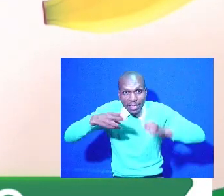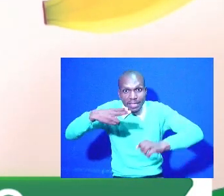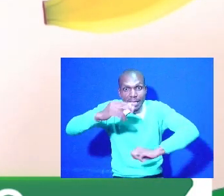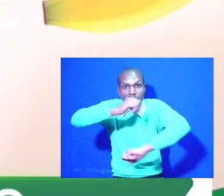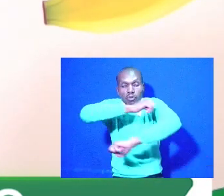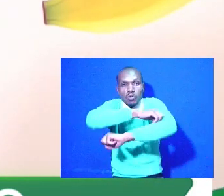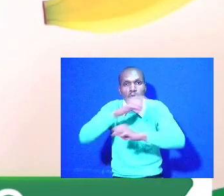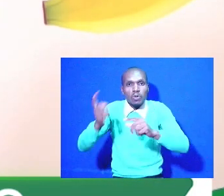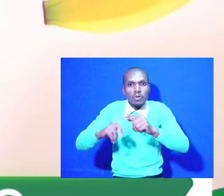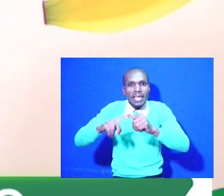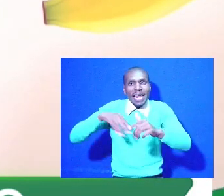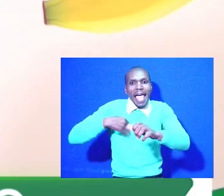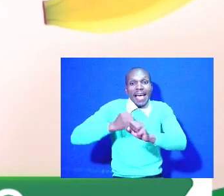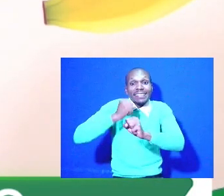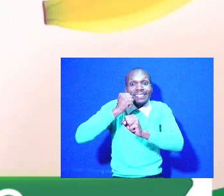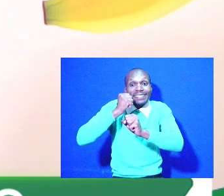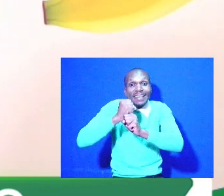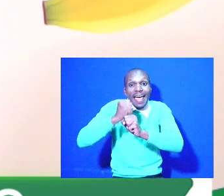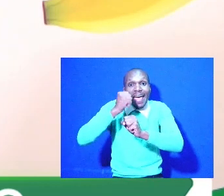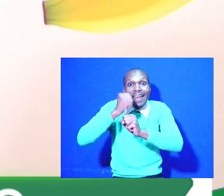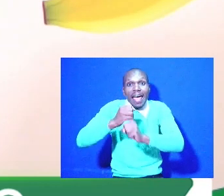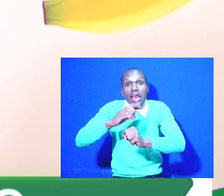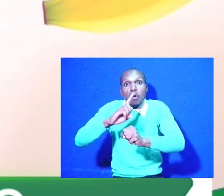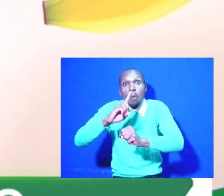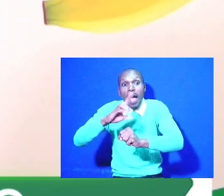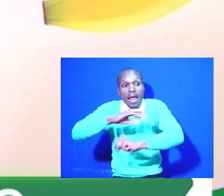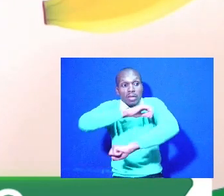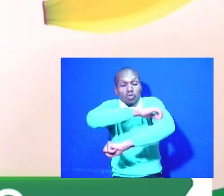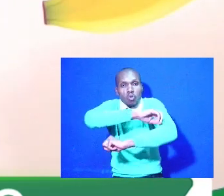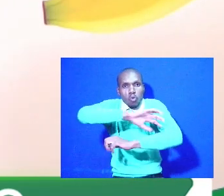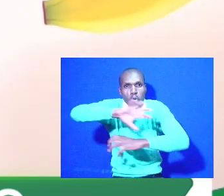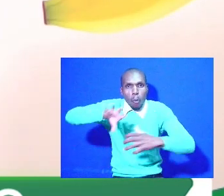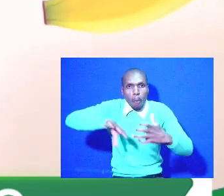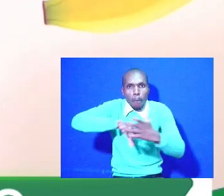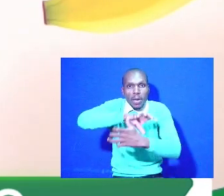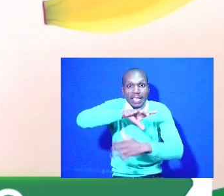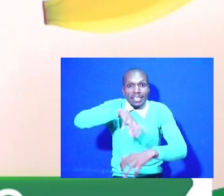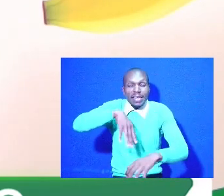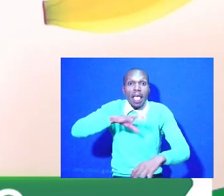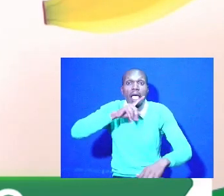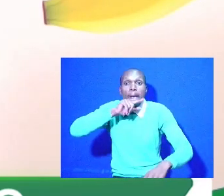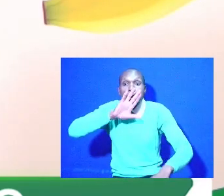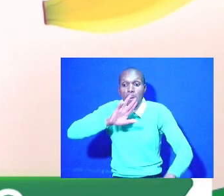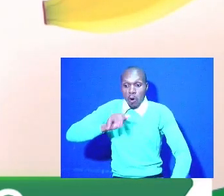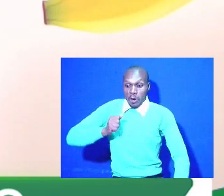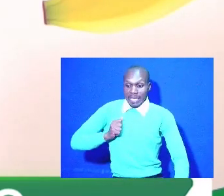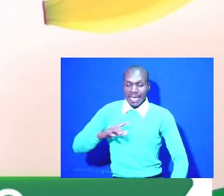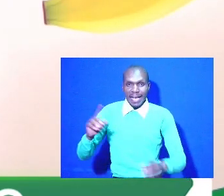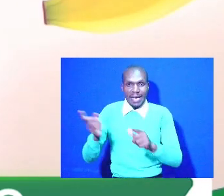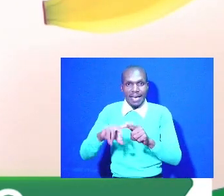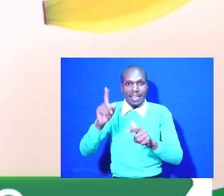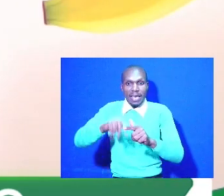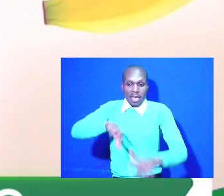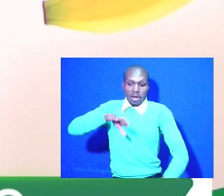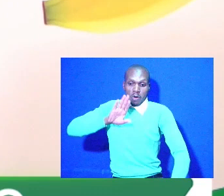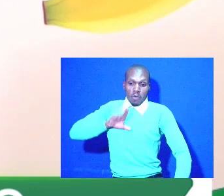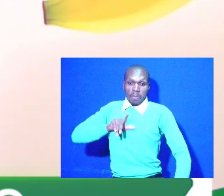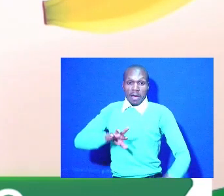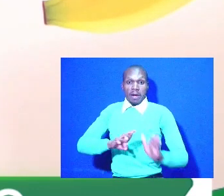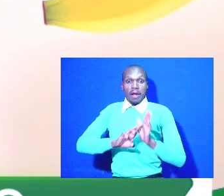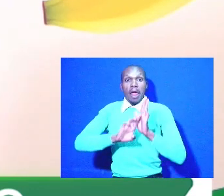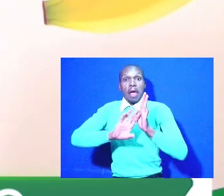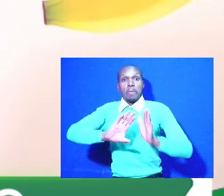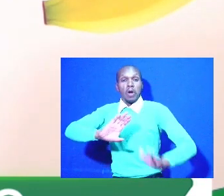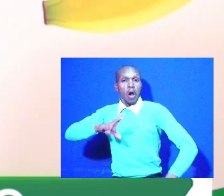a se skuru ya Nyamawa mixed asebigo omo women representative we county ya Kisii Doris donya tutanyara ko bago